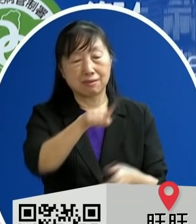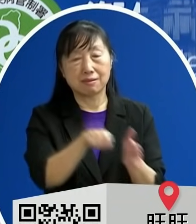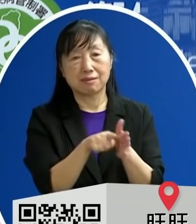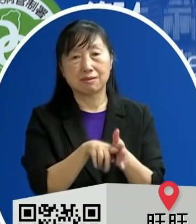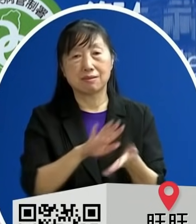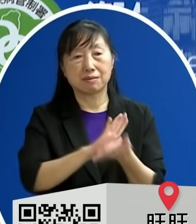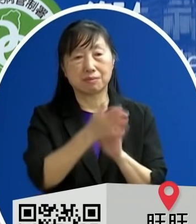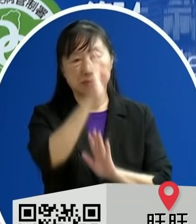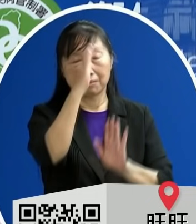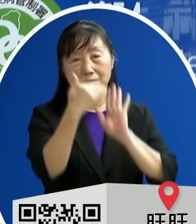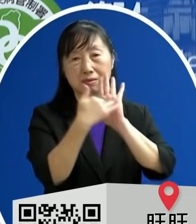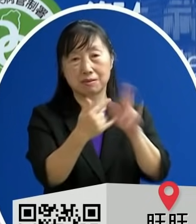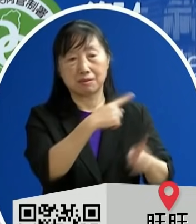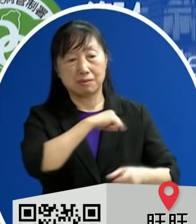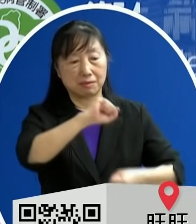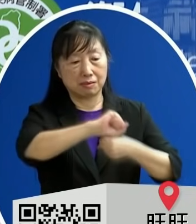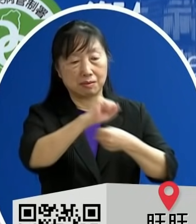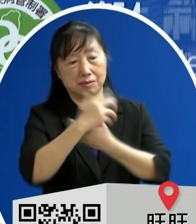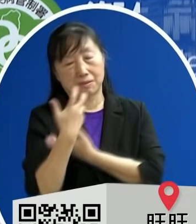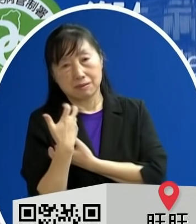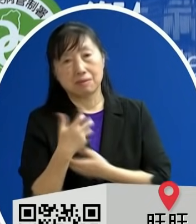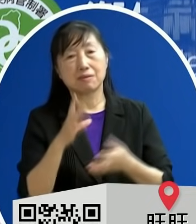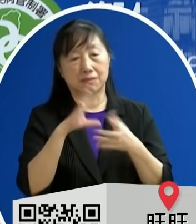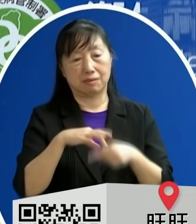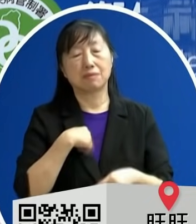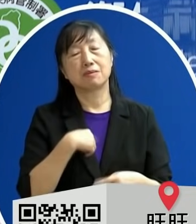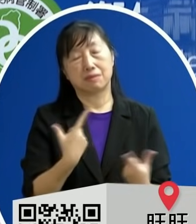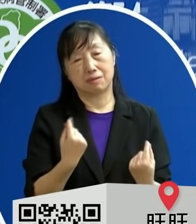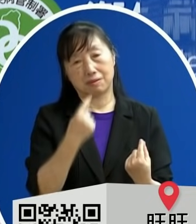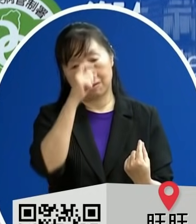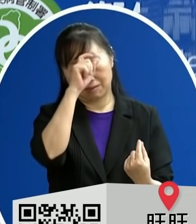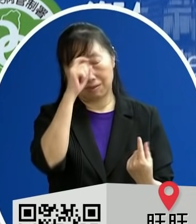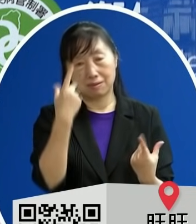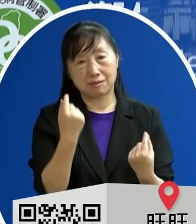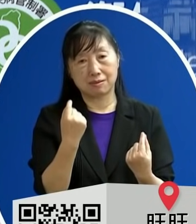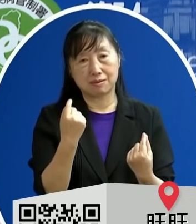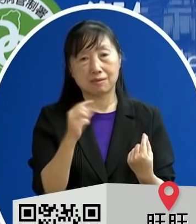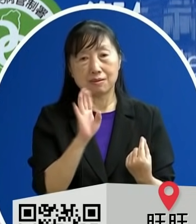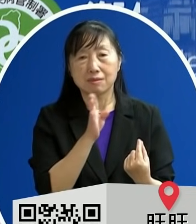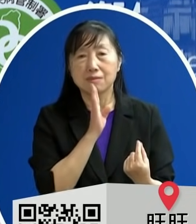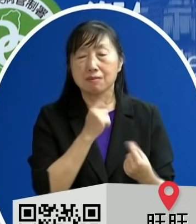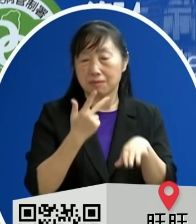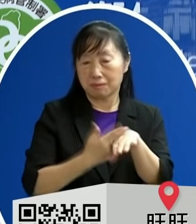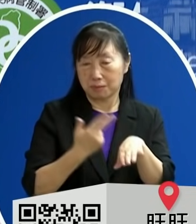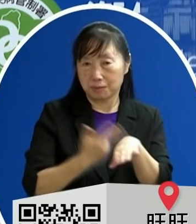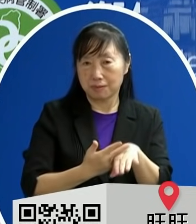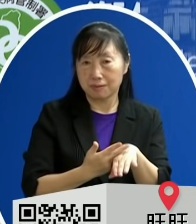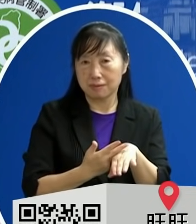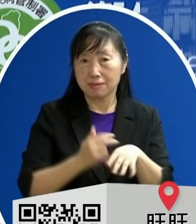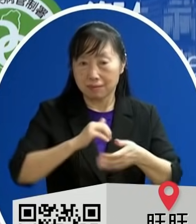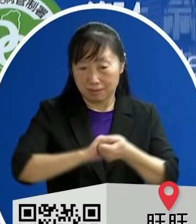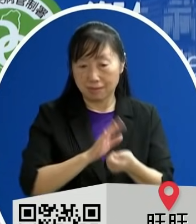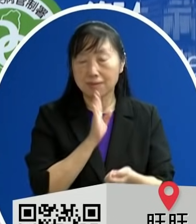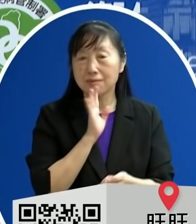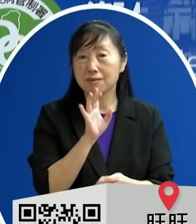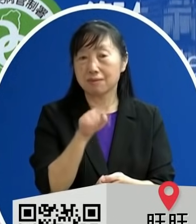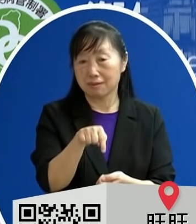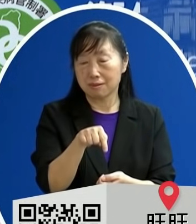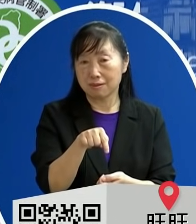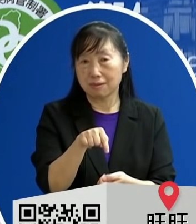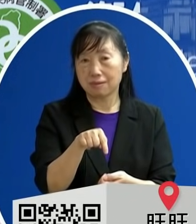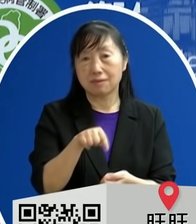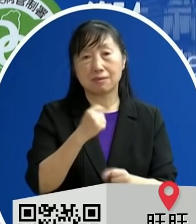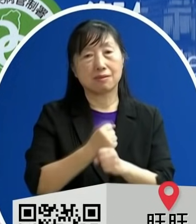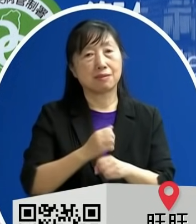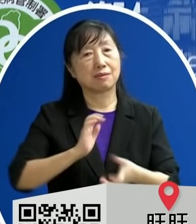压力，那也这是我们在防疫上面也希望的。但是只是在手段上是不是要使用这样的一个手